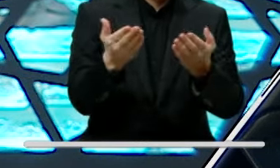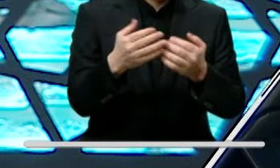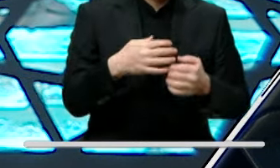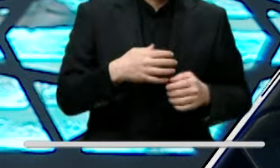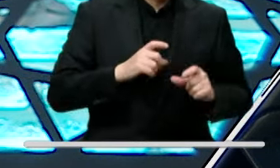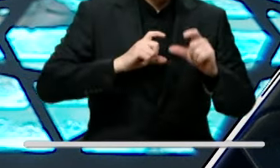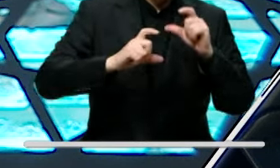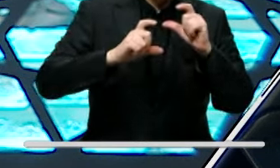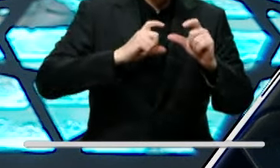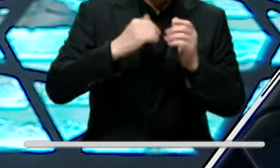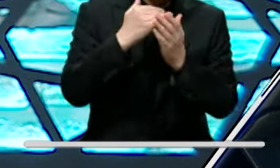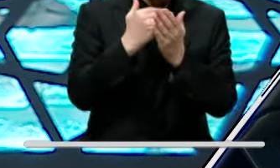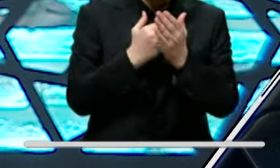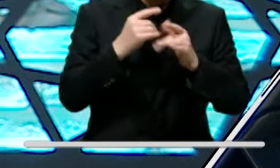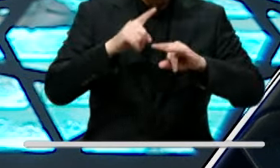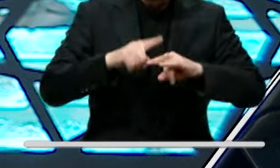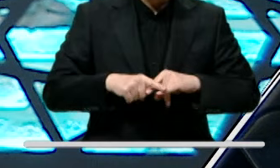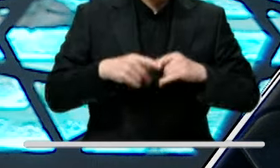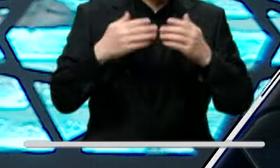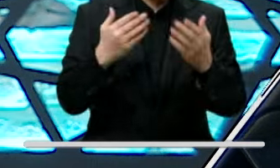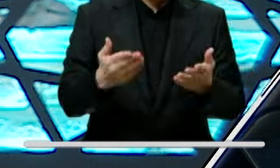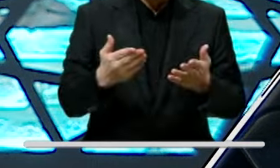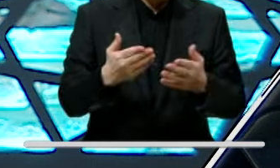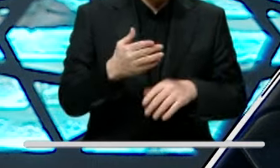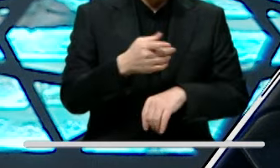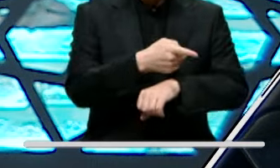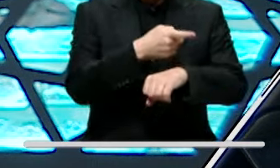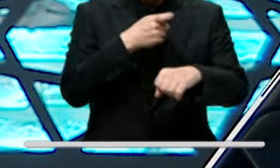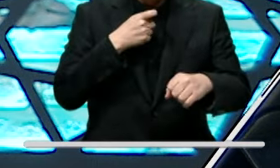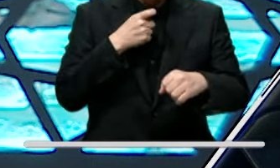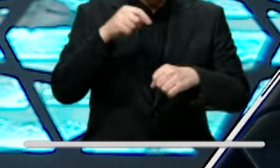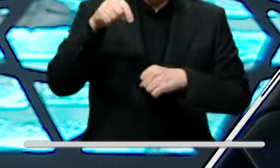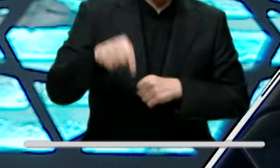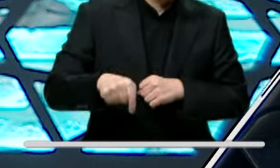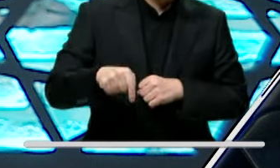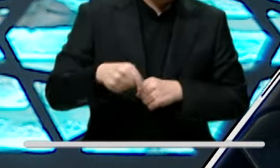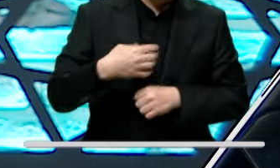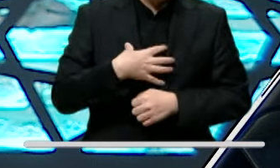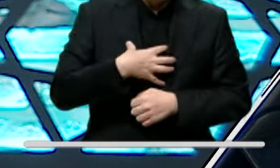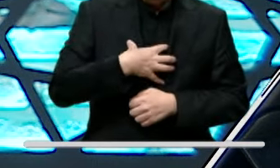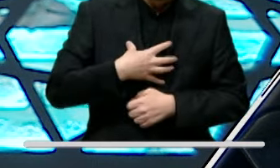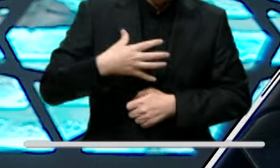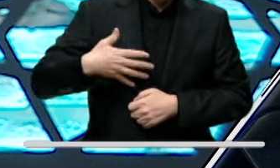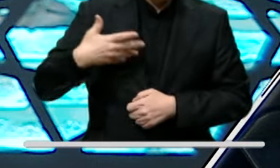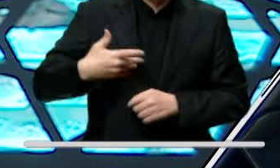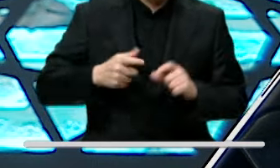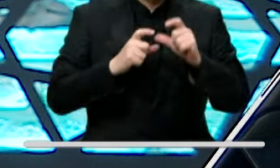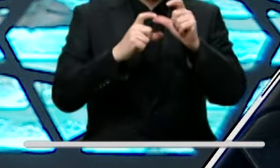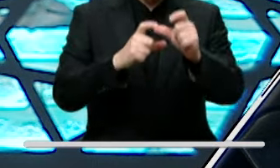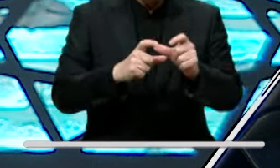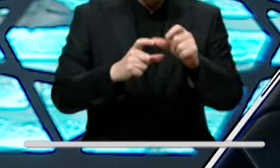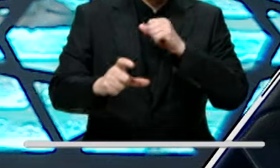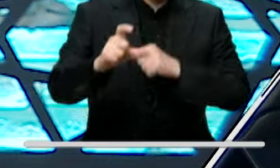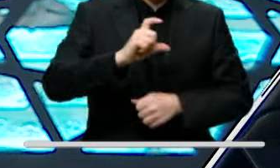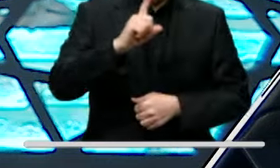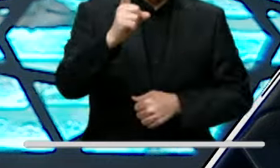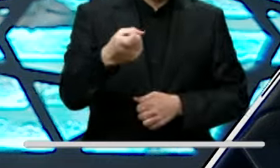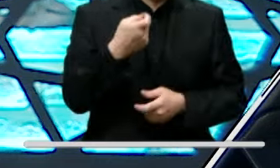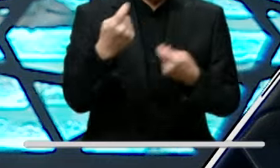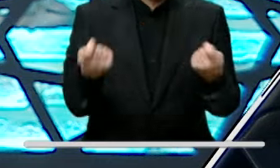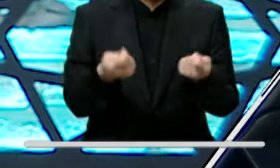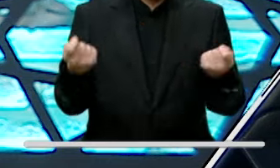Diyanete Soralım programına hoş geldiniz tekraren. Yaklaşık bir saat boyunca buradayız. Dini anlamda merak edilen sorulara cevap bulmaya